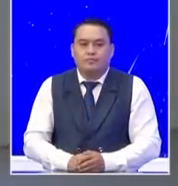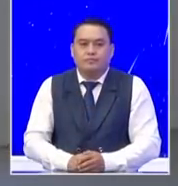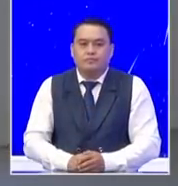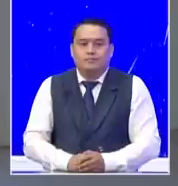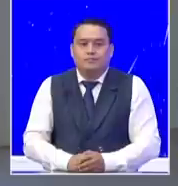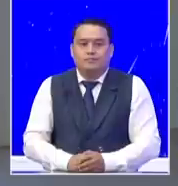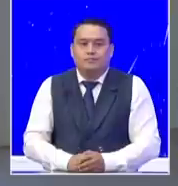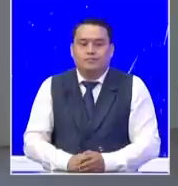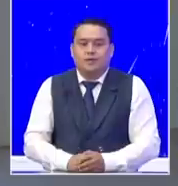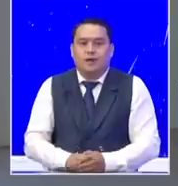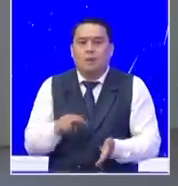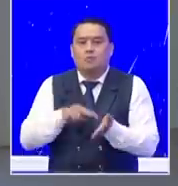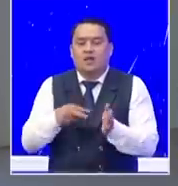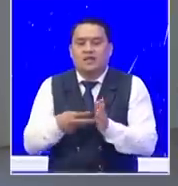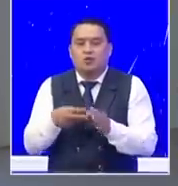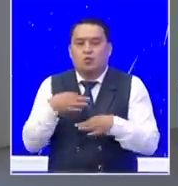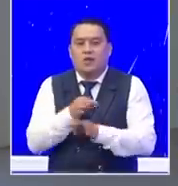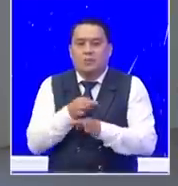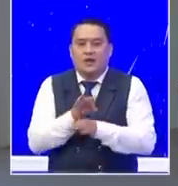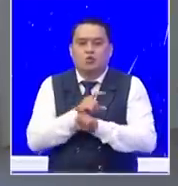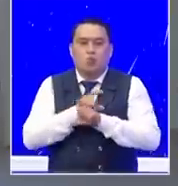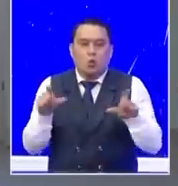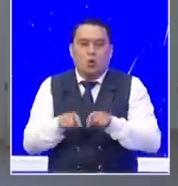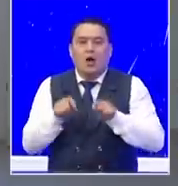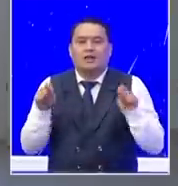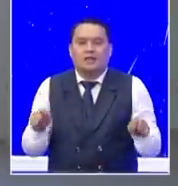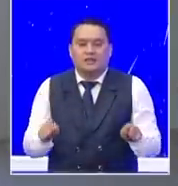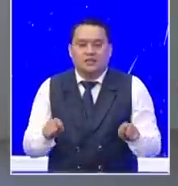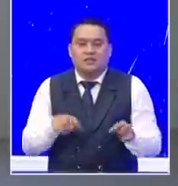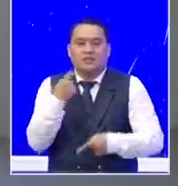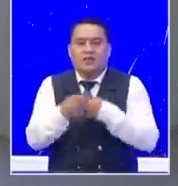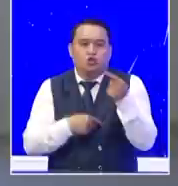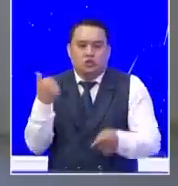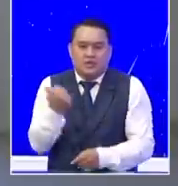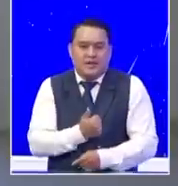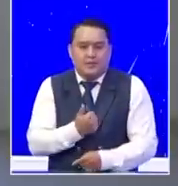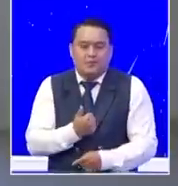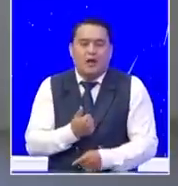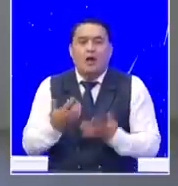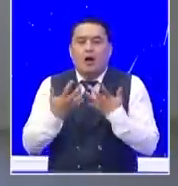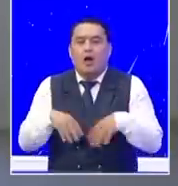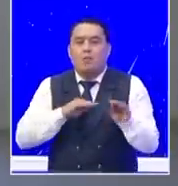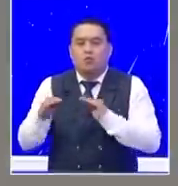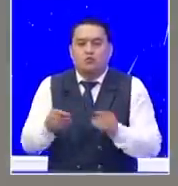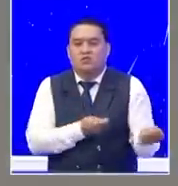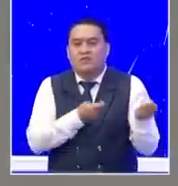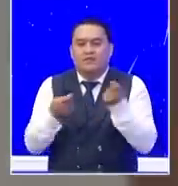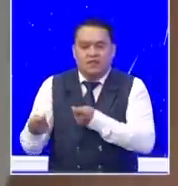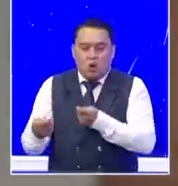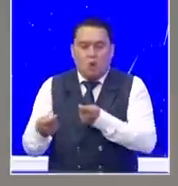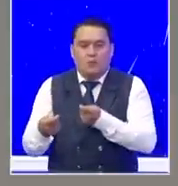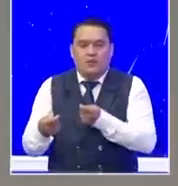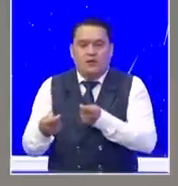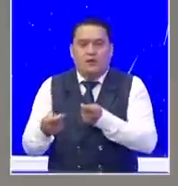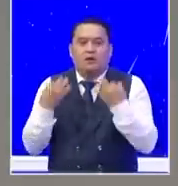Планируем ПЦР-лабораторию непосредственно уже запустить к концу следующей недели. Оборудование все заведено, осталось получить